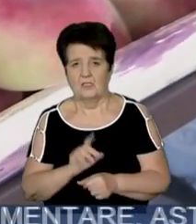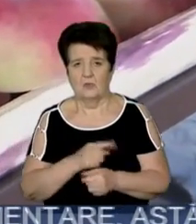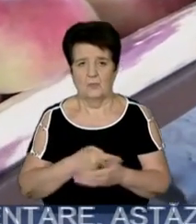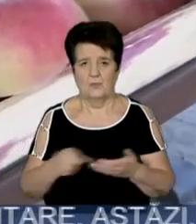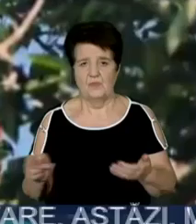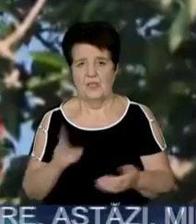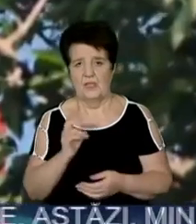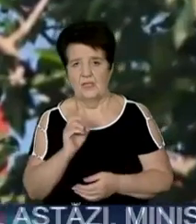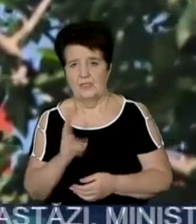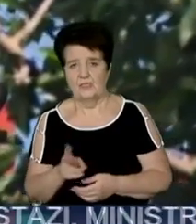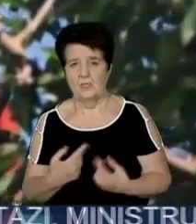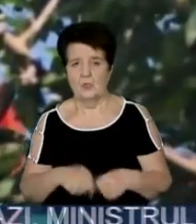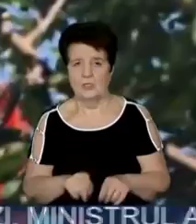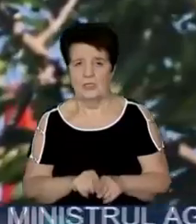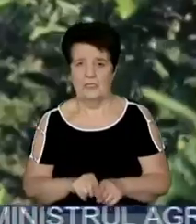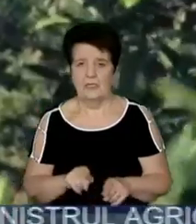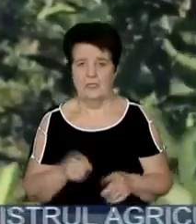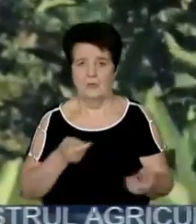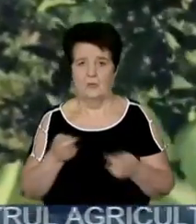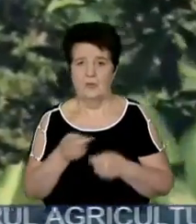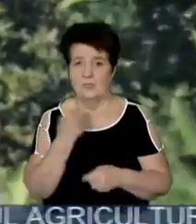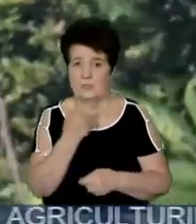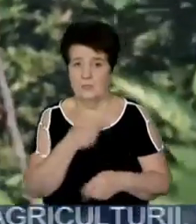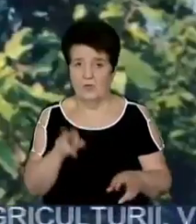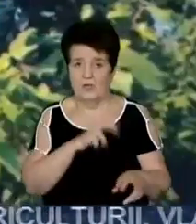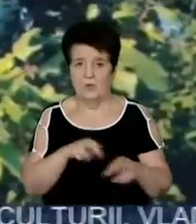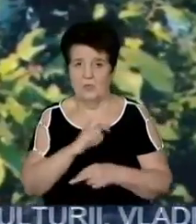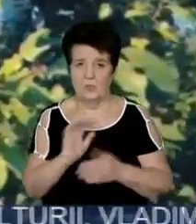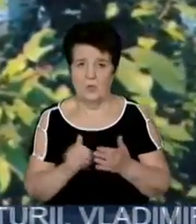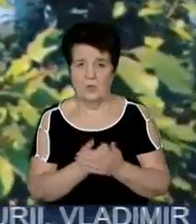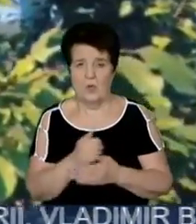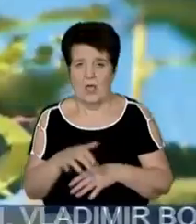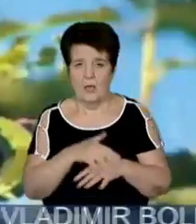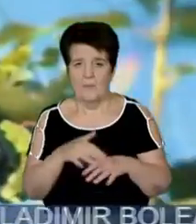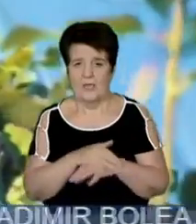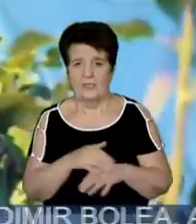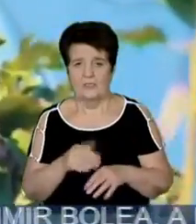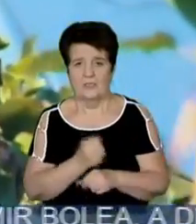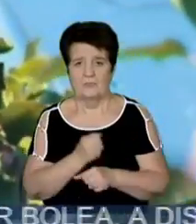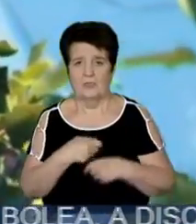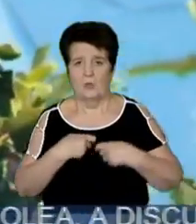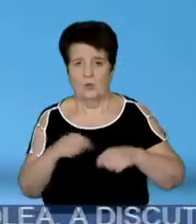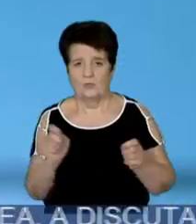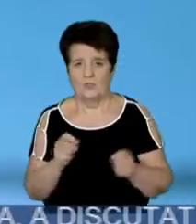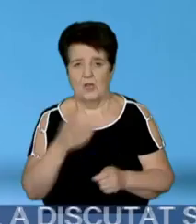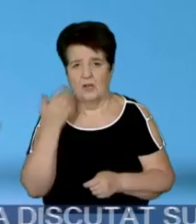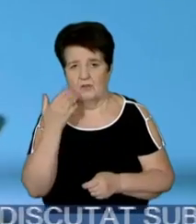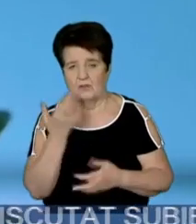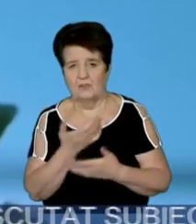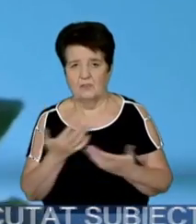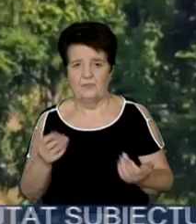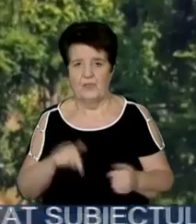potențialele riscuri. Totodată, autoritățile susțin că sunt în căutarea a noi piețe de desfacere pentru comercializarea fructelor și